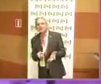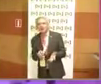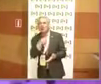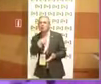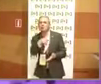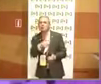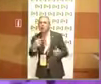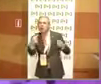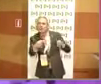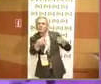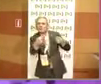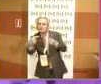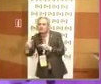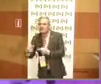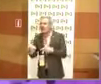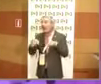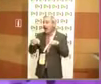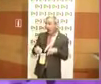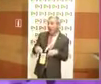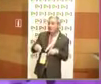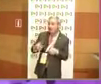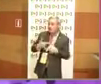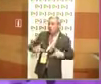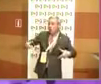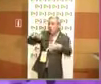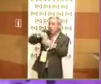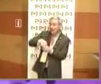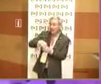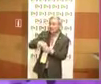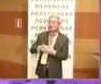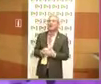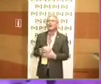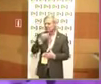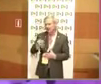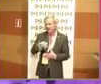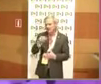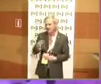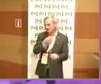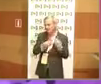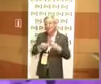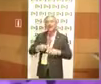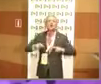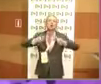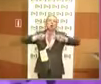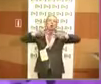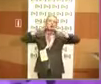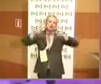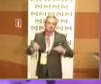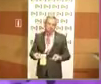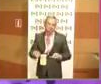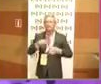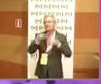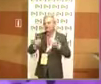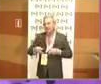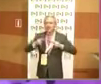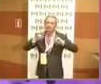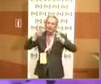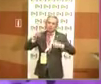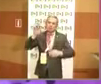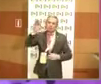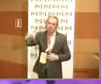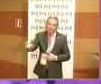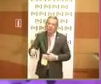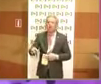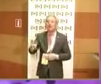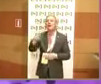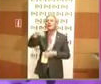dei suoi avversari in questo congresso e sempre la mia risposta è stata e sempre lo sarà: